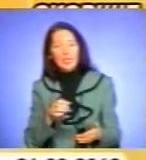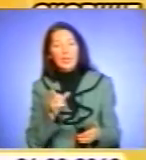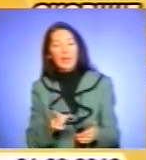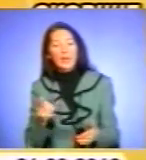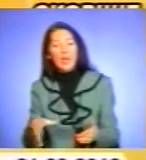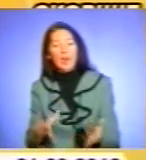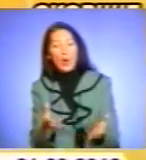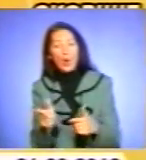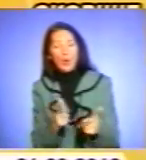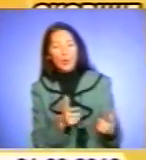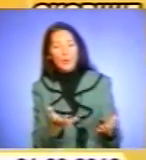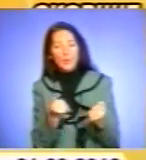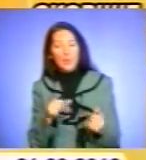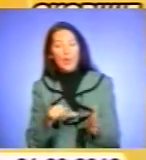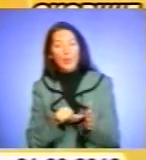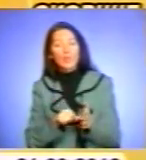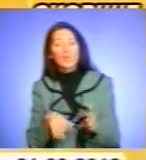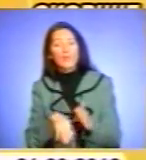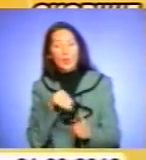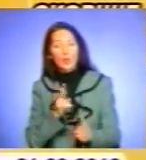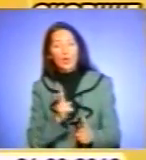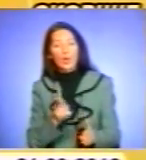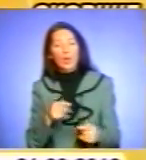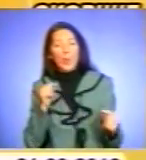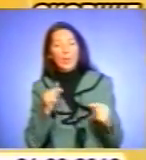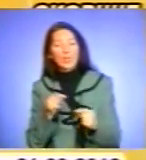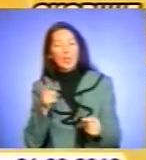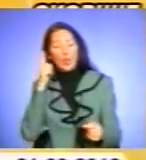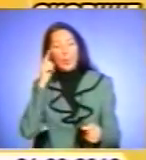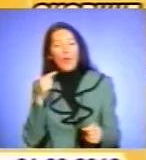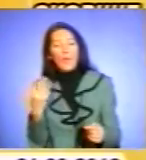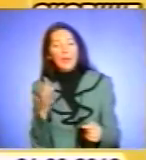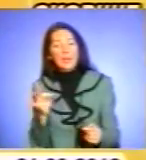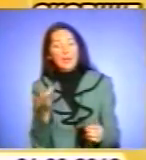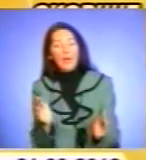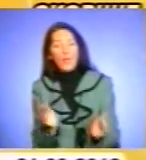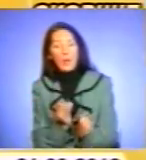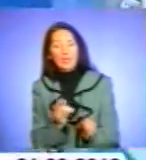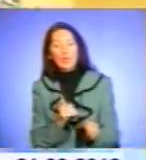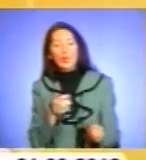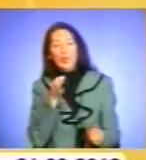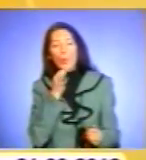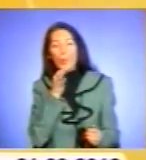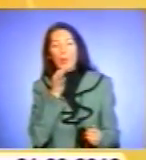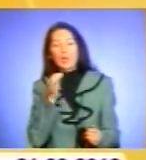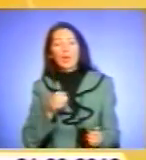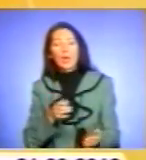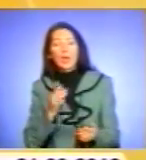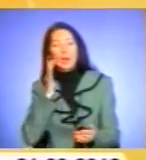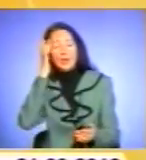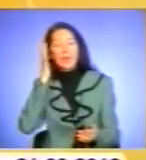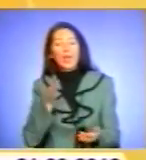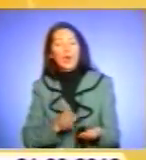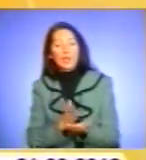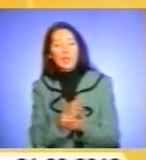готові взяти участь у волевиявленні. При цьому тих, хто протилежної думки, у 5 разів менше. Щодо політичних уподобань, то електоральні орієнтації українців розділилися